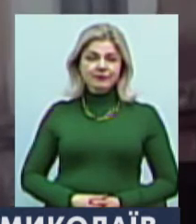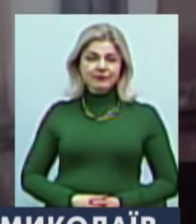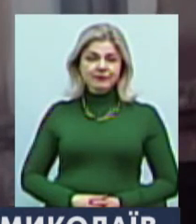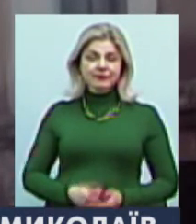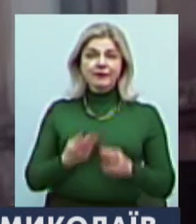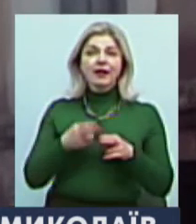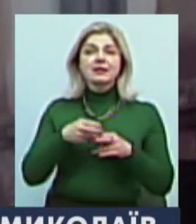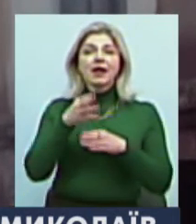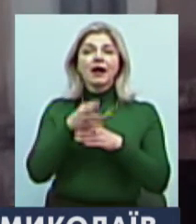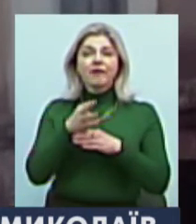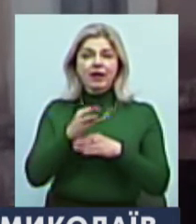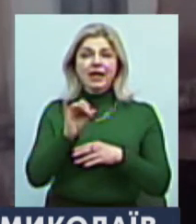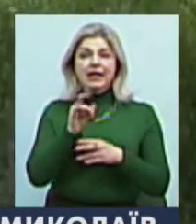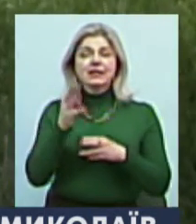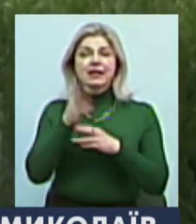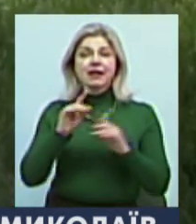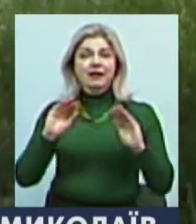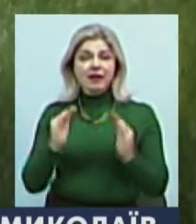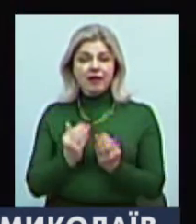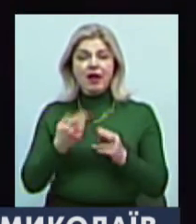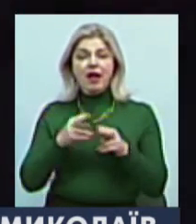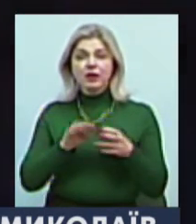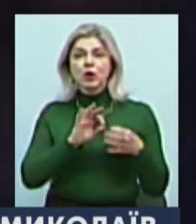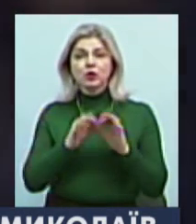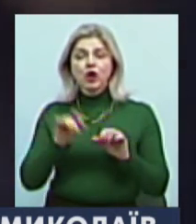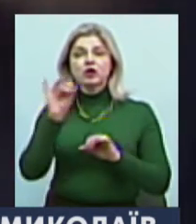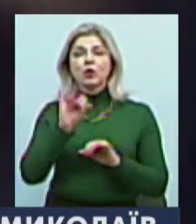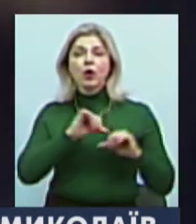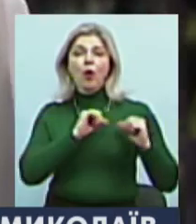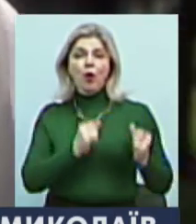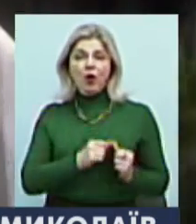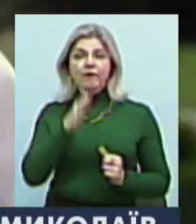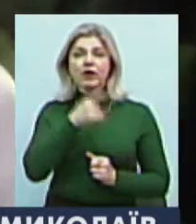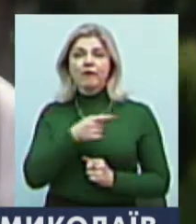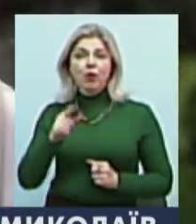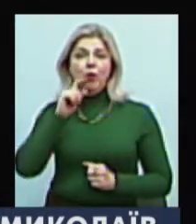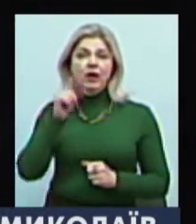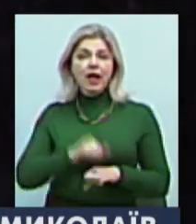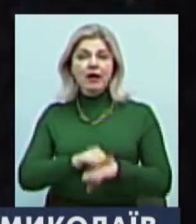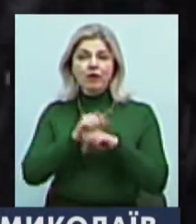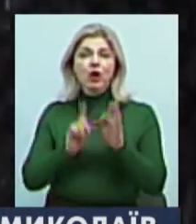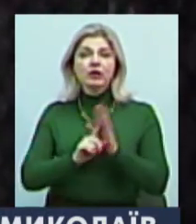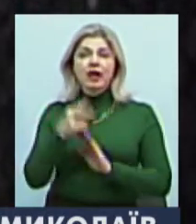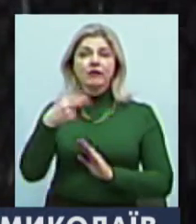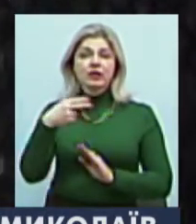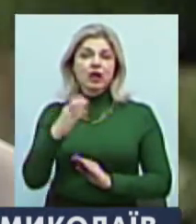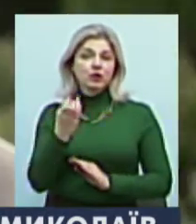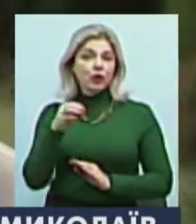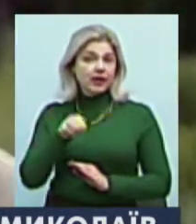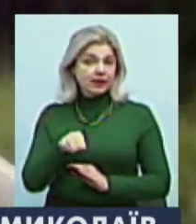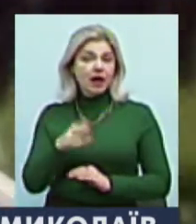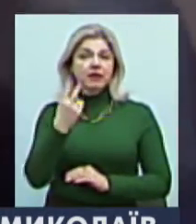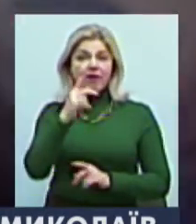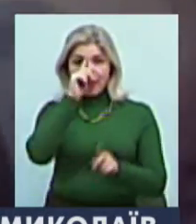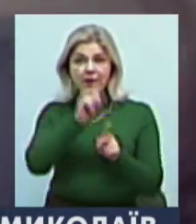Це кадри з трейлера, одна із сюжетних ліній фільму «Історія кохання в часи Української революції початку ХХ століття». Два